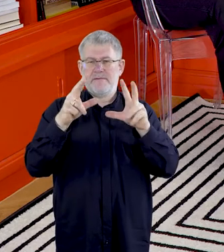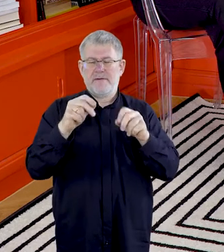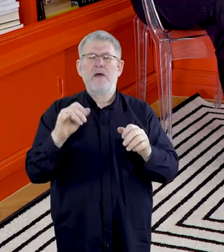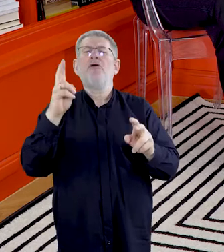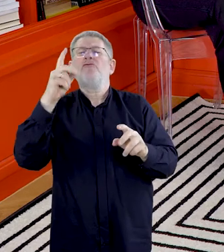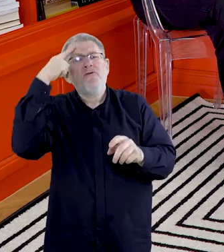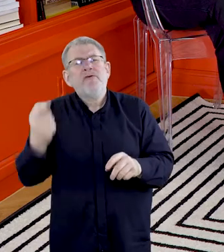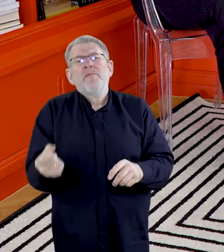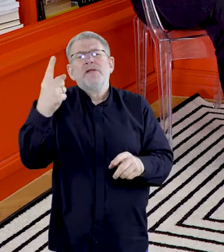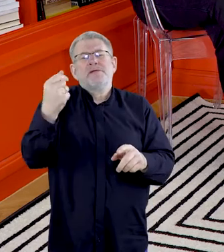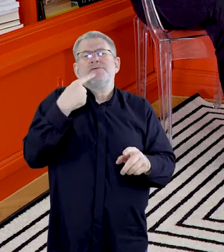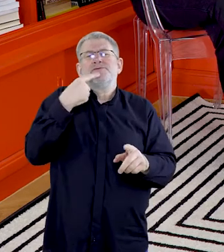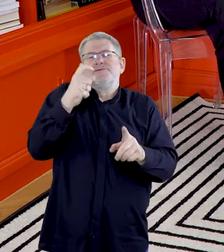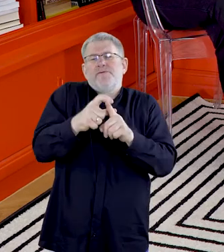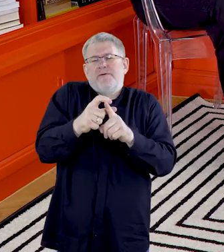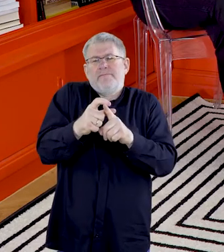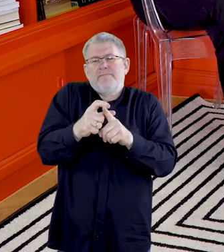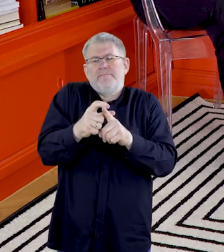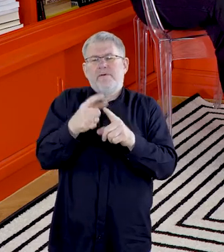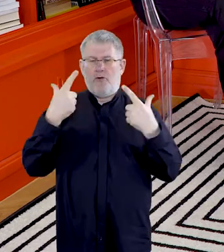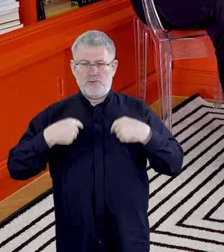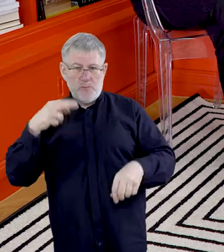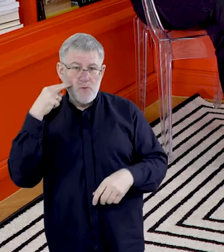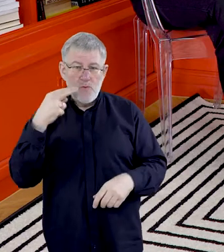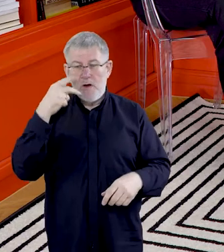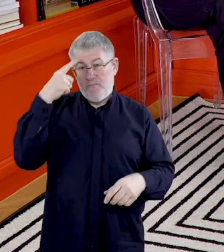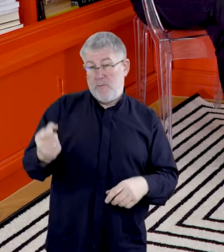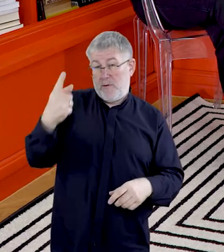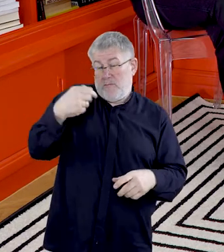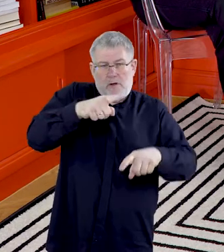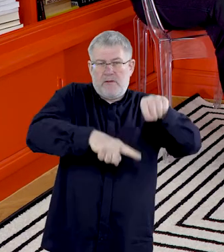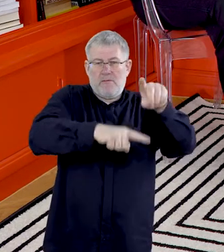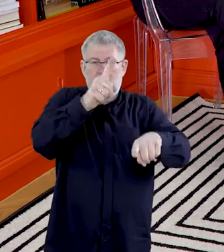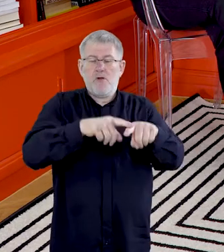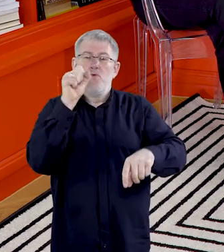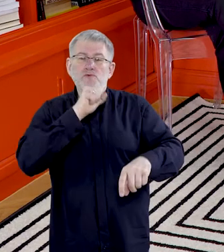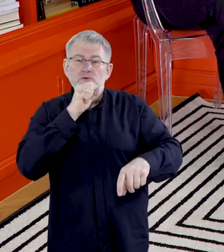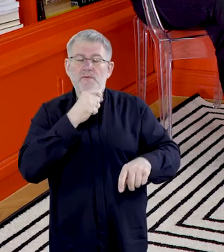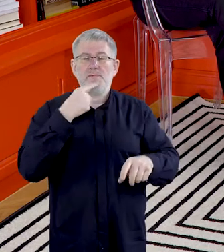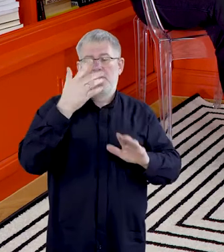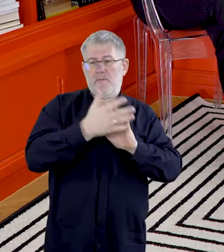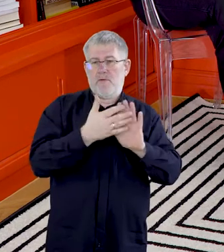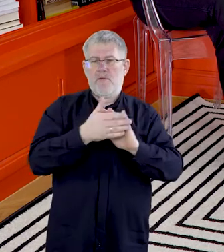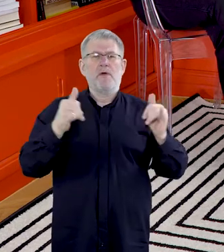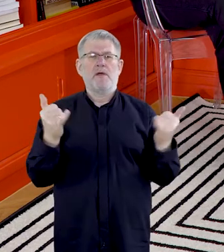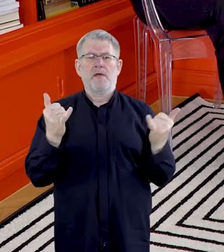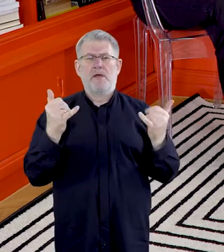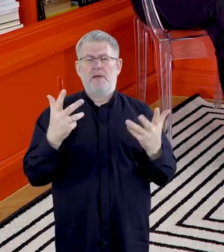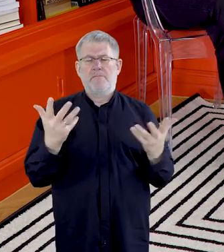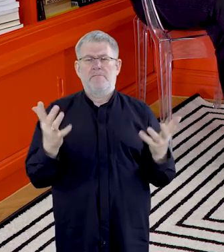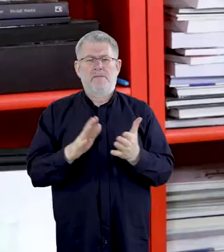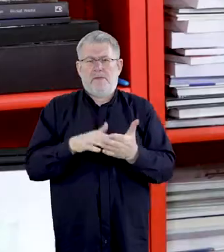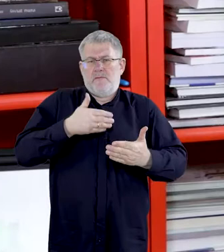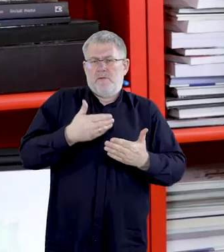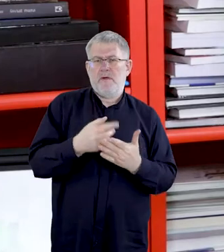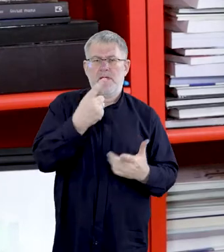Kto wymyśla te słowa? Wszyscy? No, osoby głuche. Tak, osoby głuche, czyli naturalni użytkownicy. Ale w jaki sposób one przechodzą, że na przykład